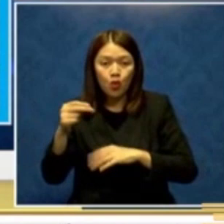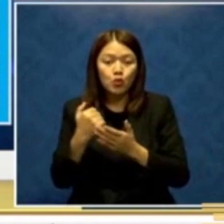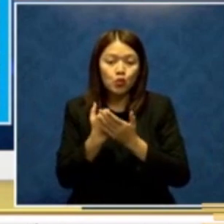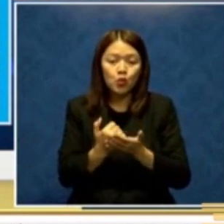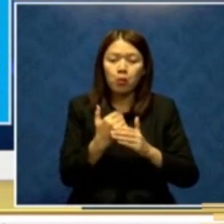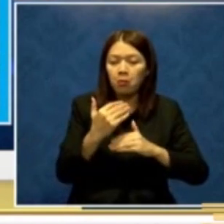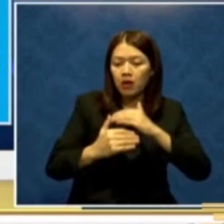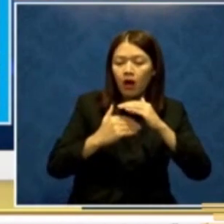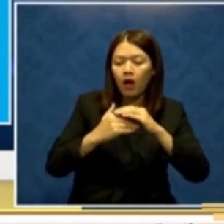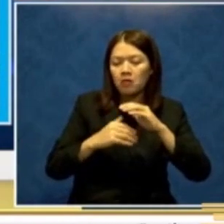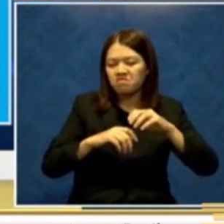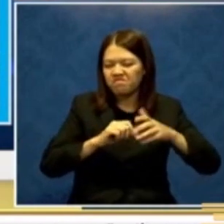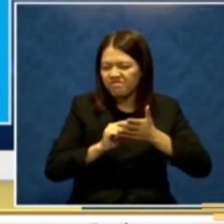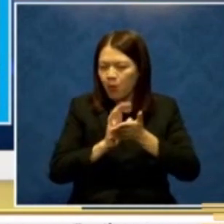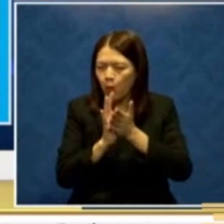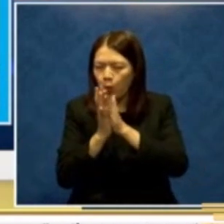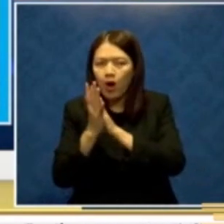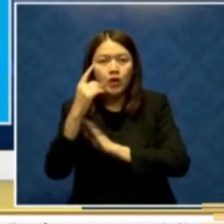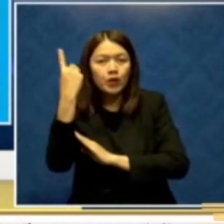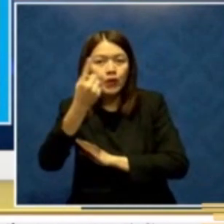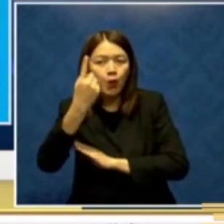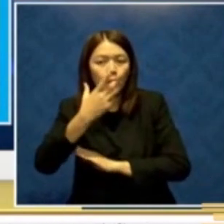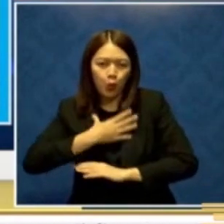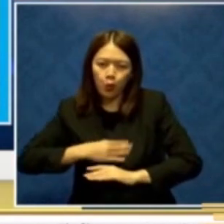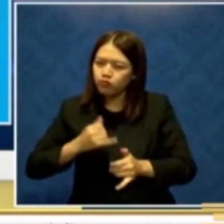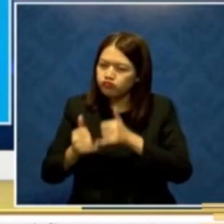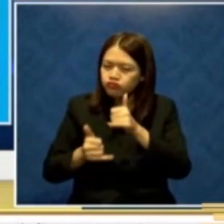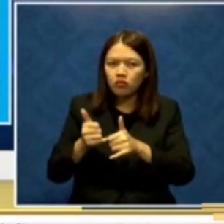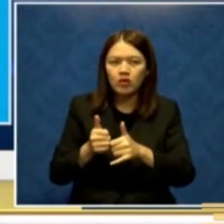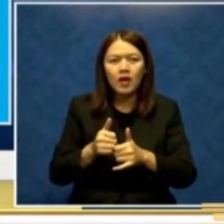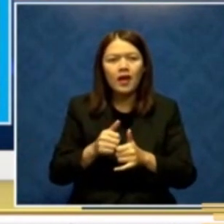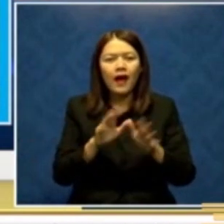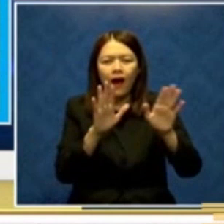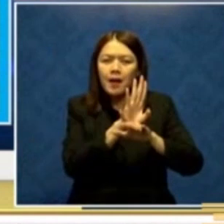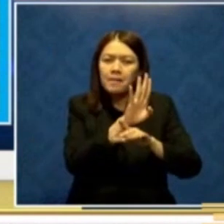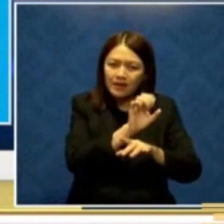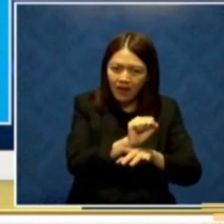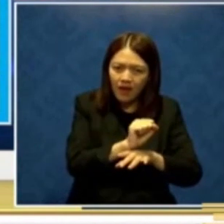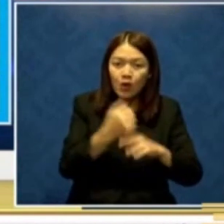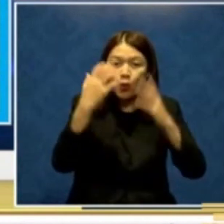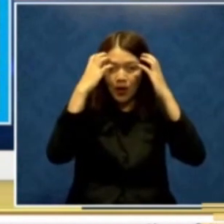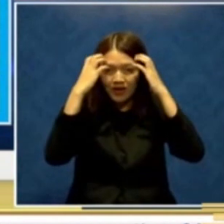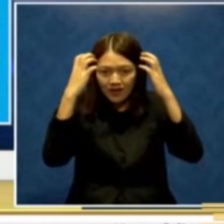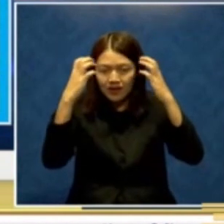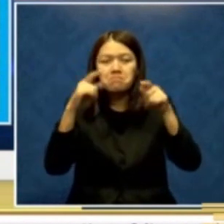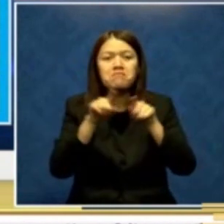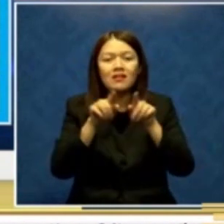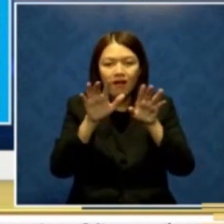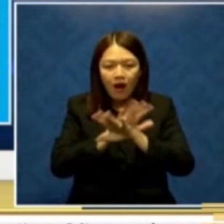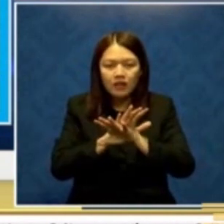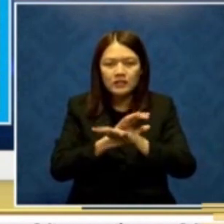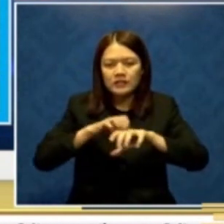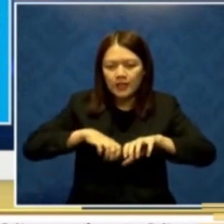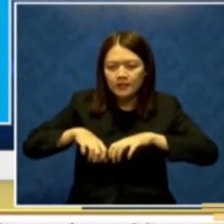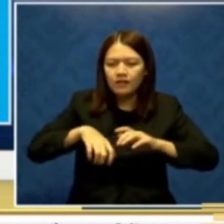้องผินเพื่อชพัฒนาให้เป็หองท่องเที่ยวยอดนิยม ดังเช่นชายหาดบางแสน หาดหวหินไม